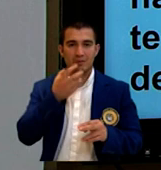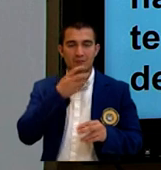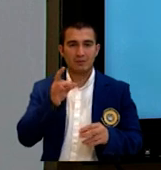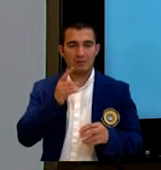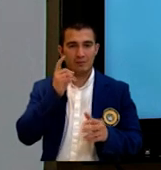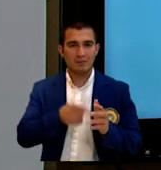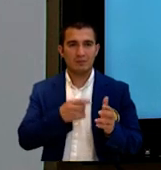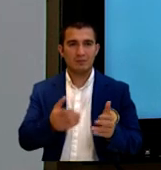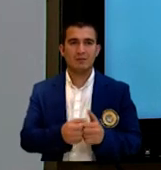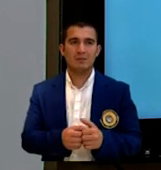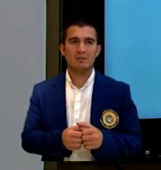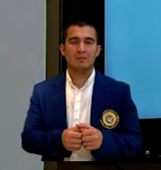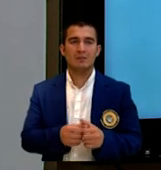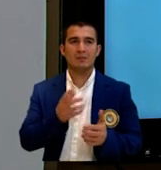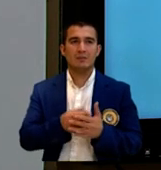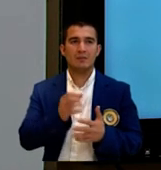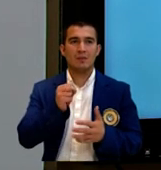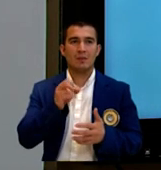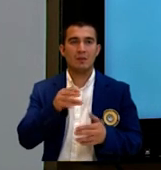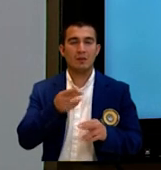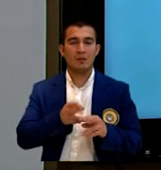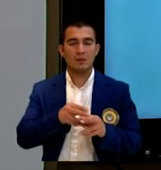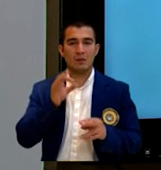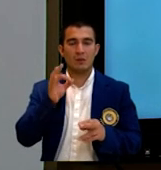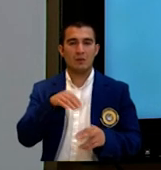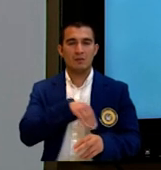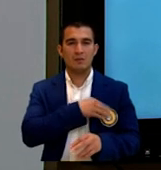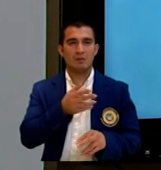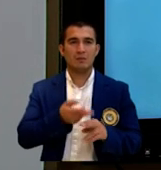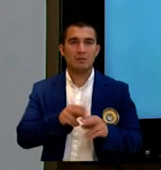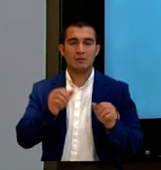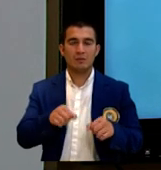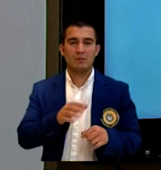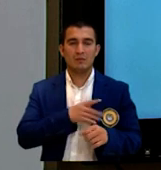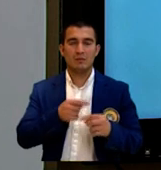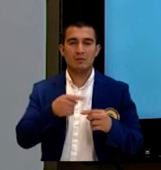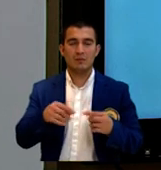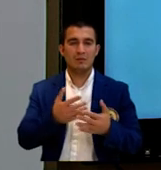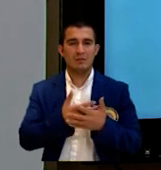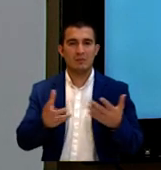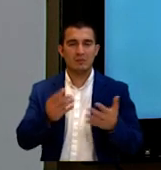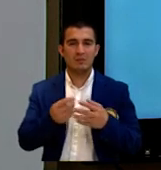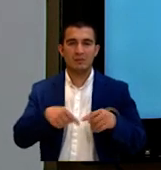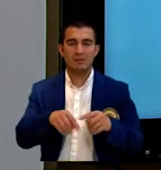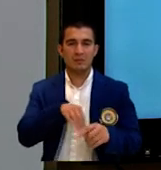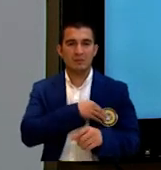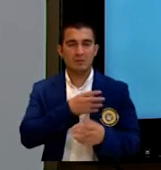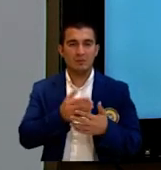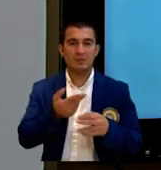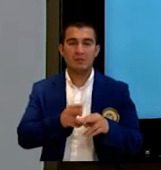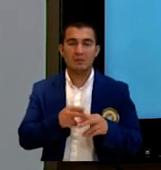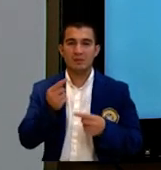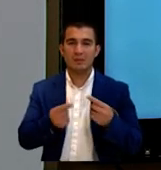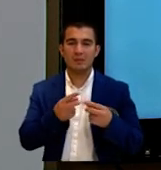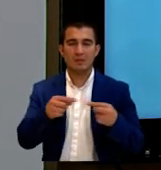deyiladi. Absolyut nol temperatura. Mumkin bo'lgan eng past temperatura. Bunday temperaturada modda